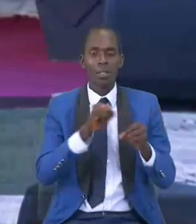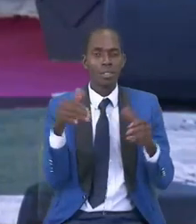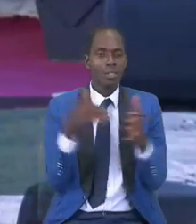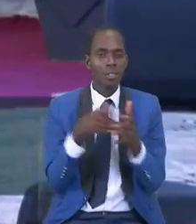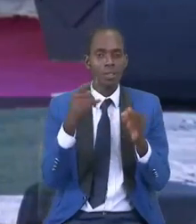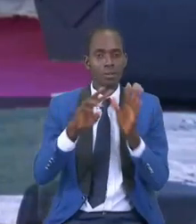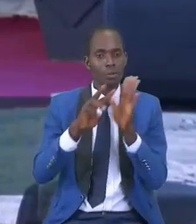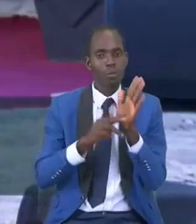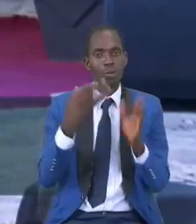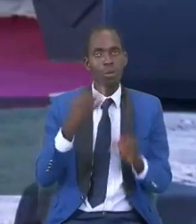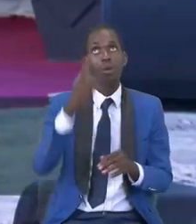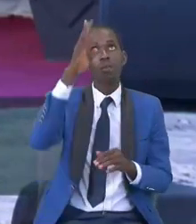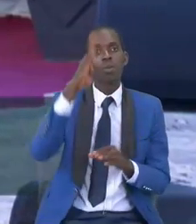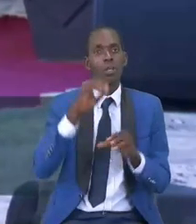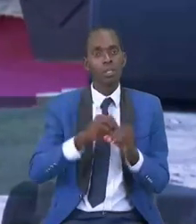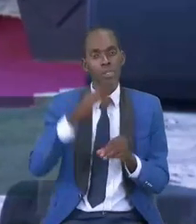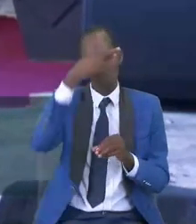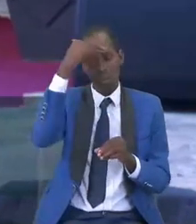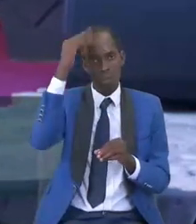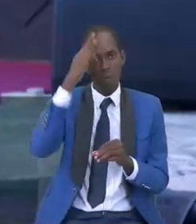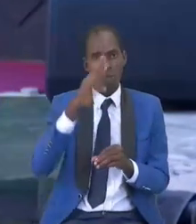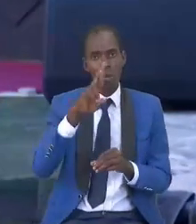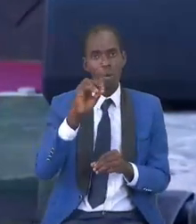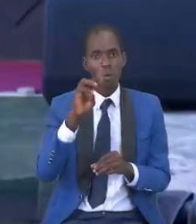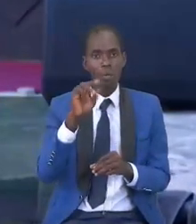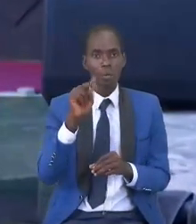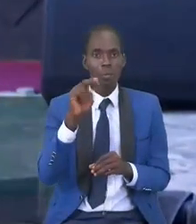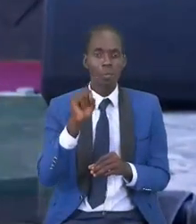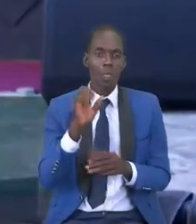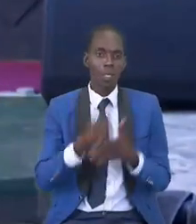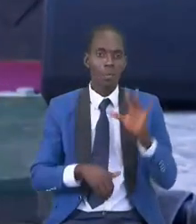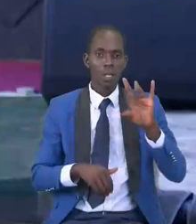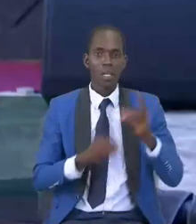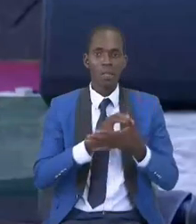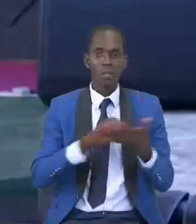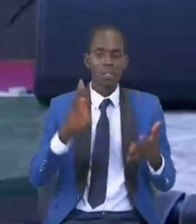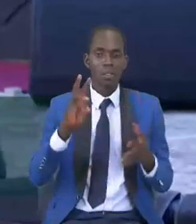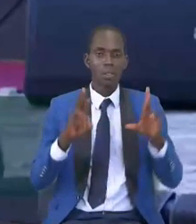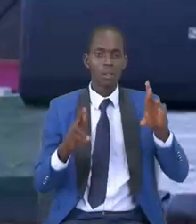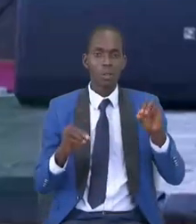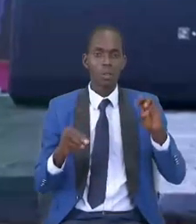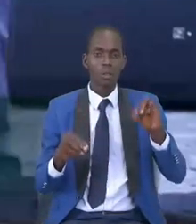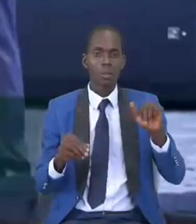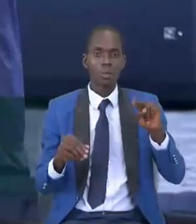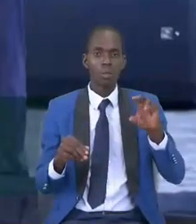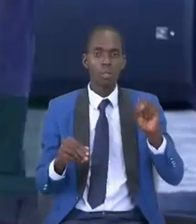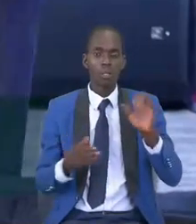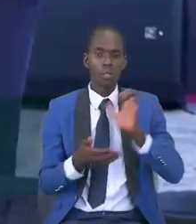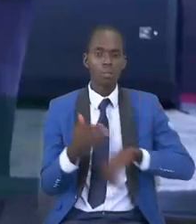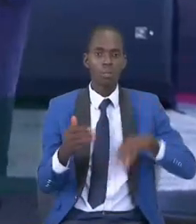combat la volonté de Dieu. En Romains 8, voyons le verset 6.